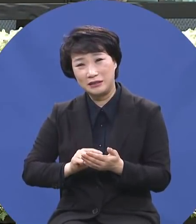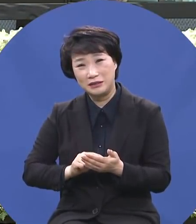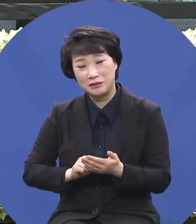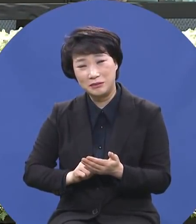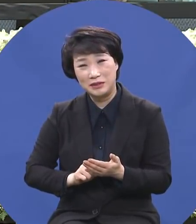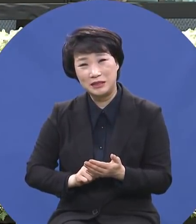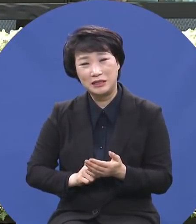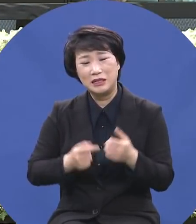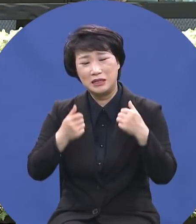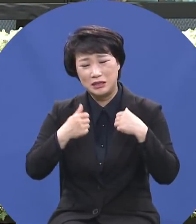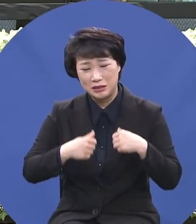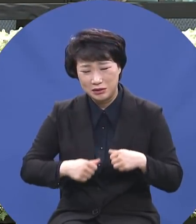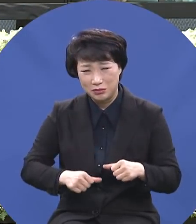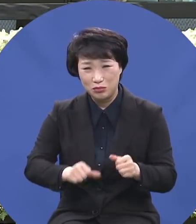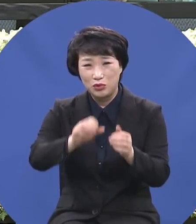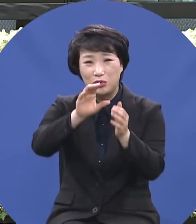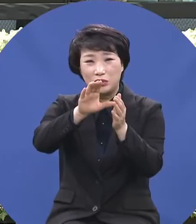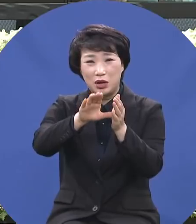마음이